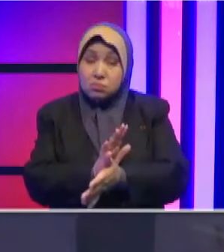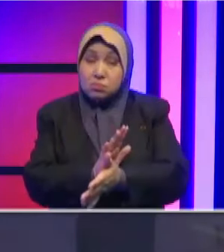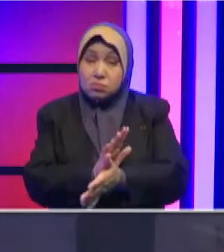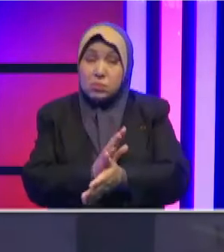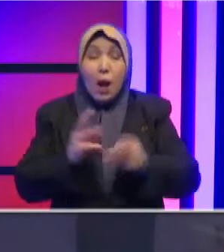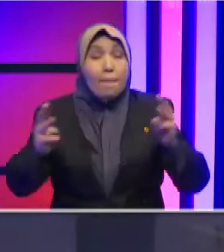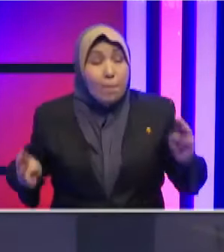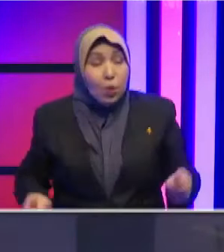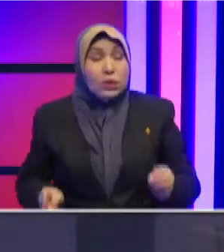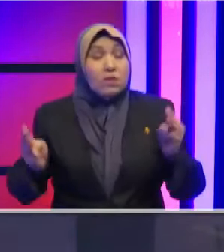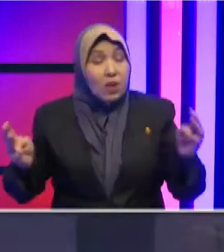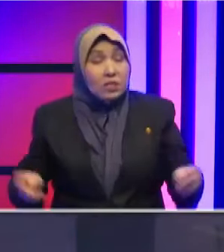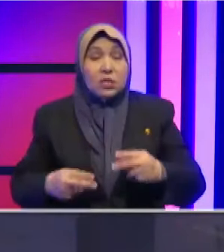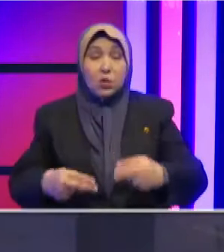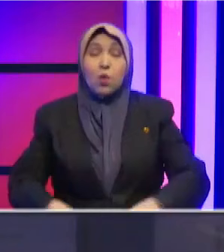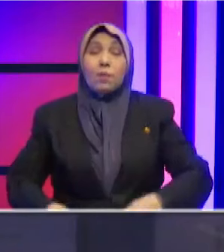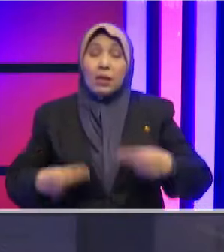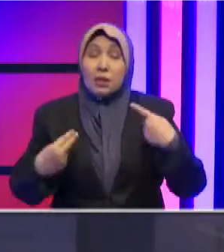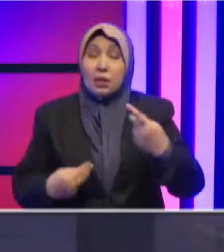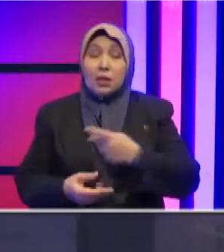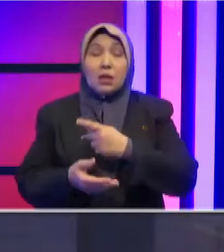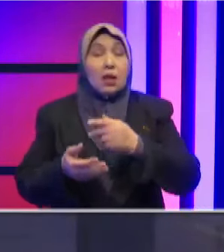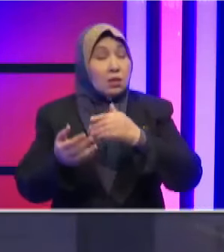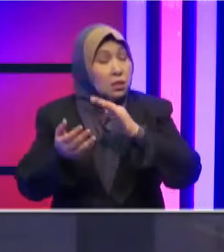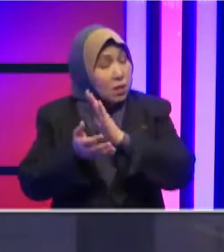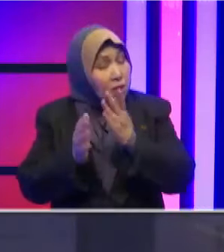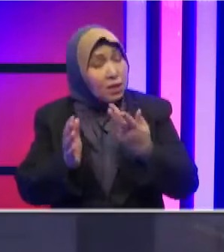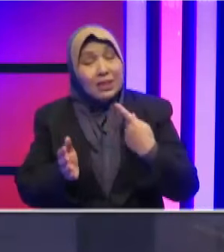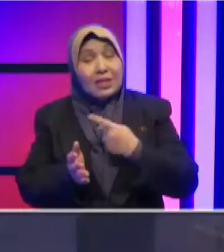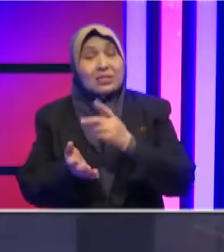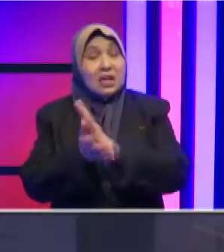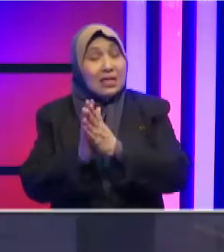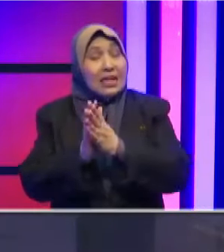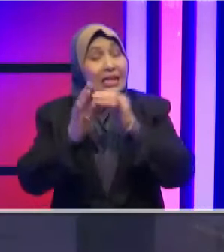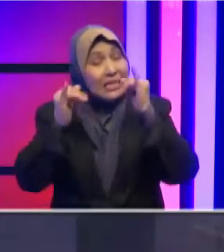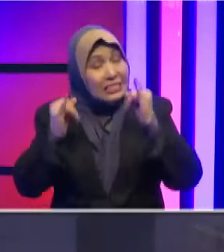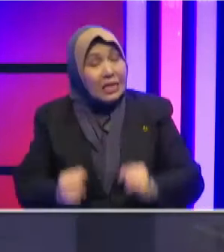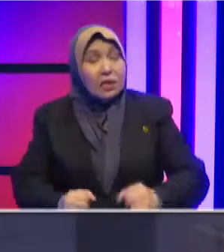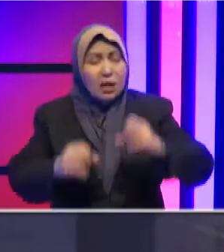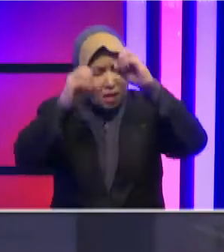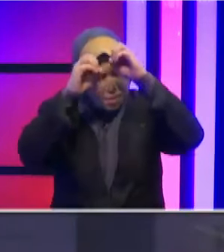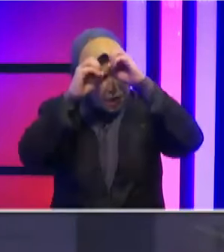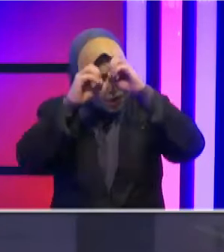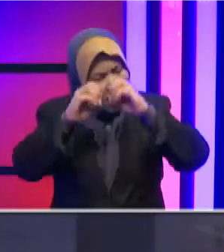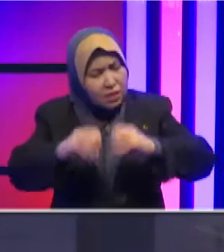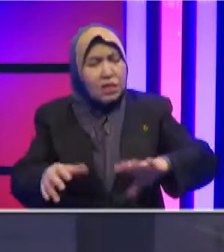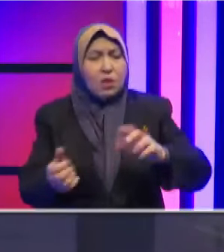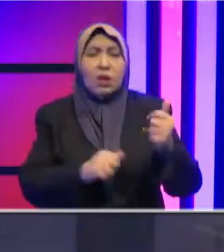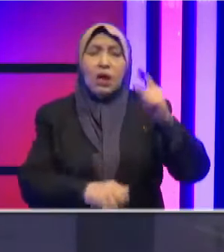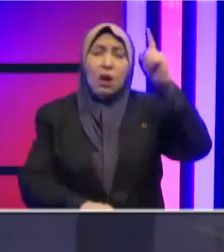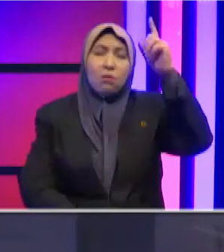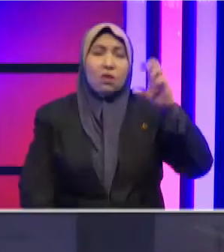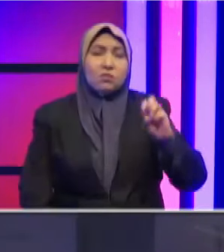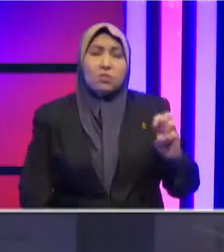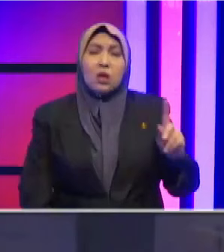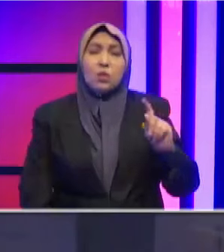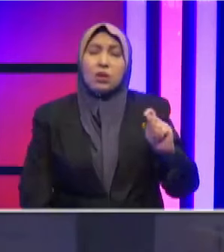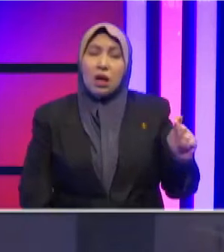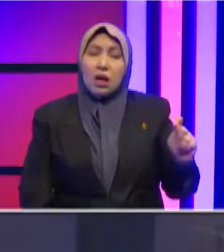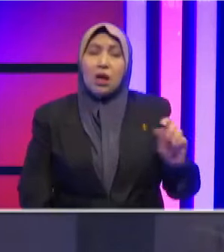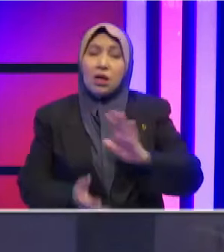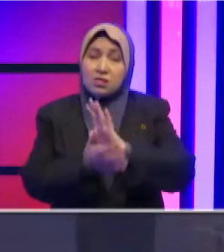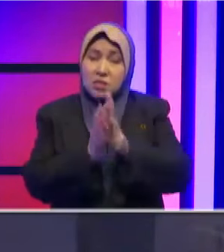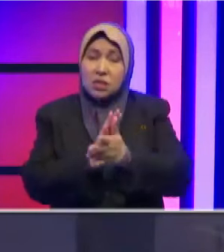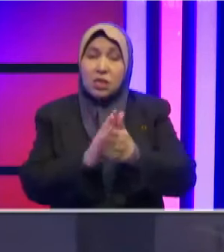motivasi kehidupan kita agar kita menjadi insan yang diberkati oleh Allah subhanahu wa ta'ala